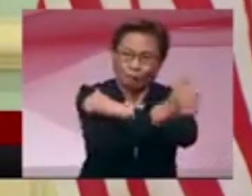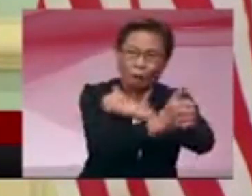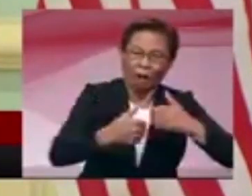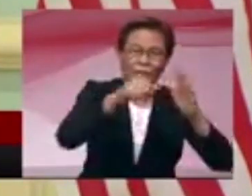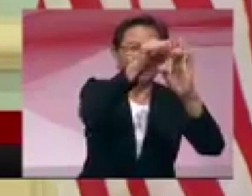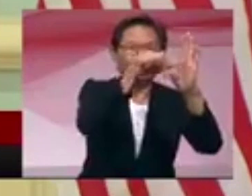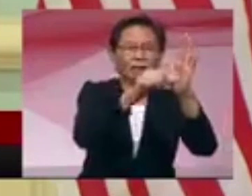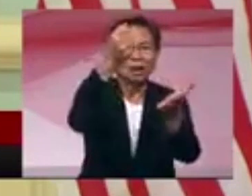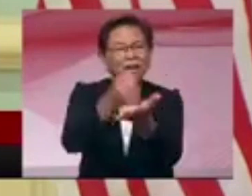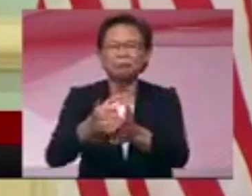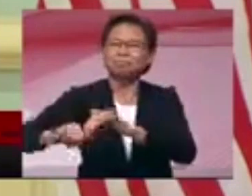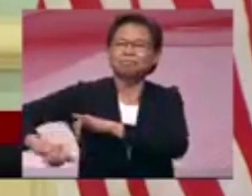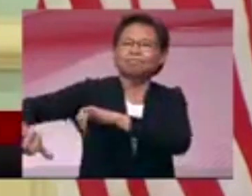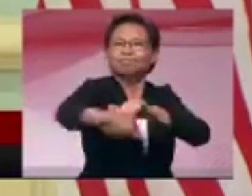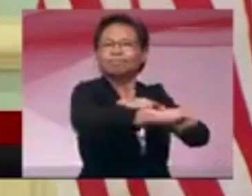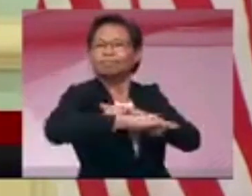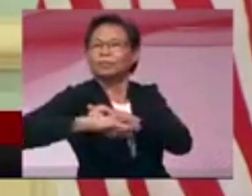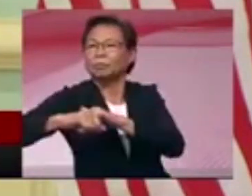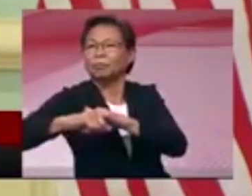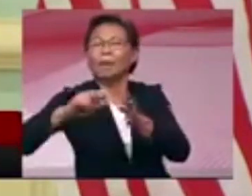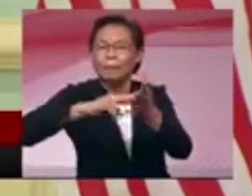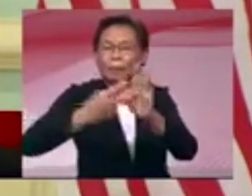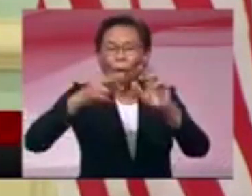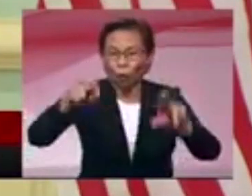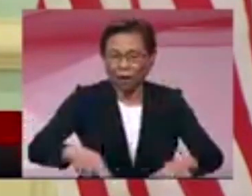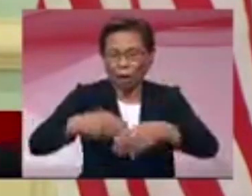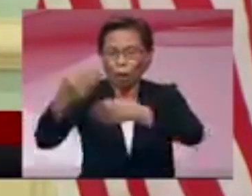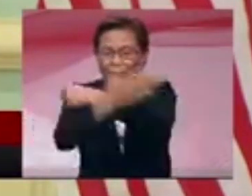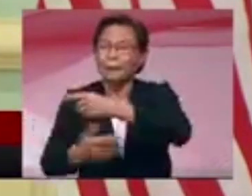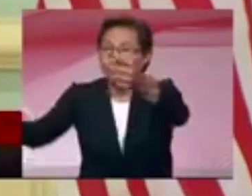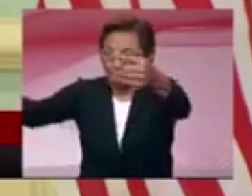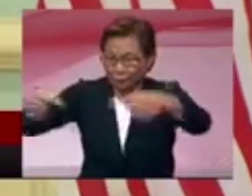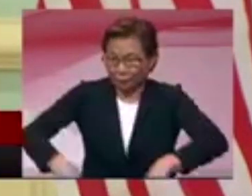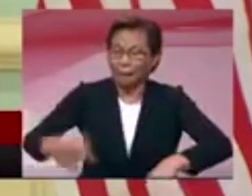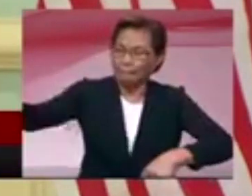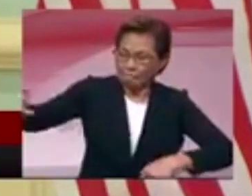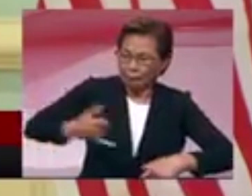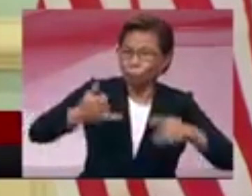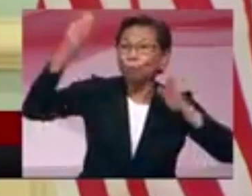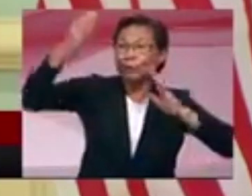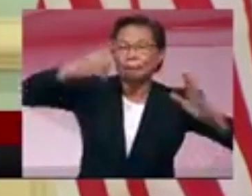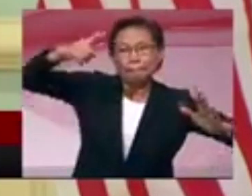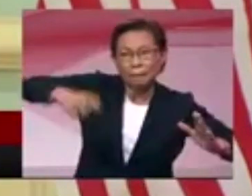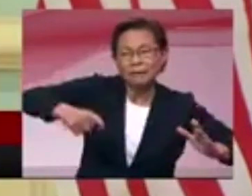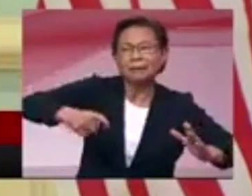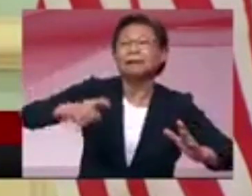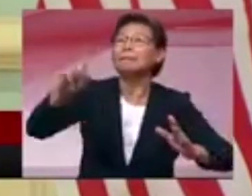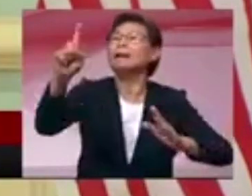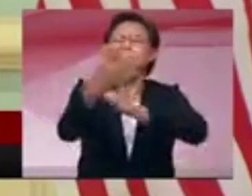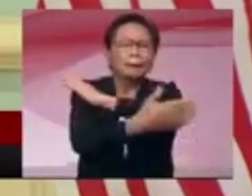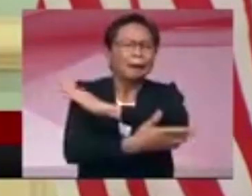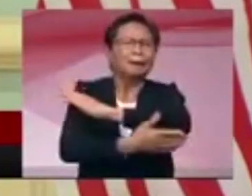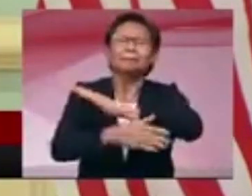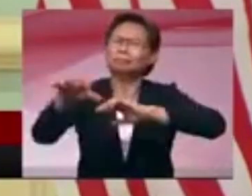imigresen yang hampir sama, iaitu setiap warga asing yang masuk ke dalam negara kita mesti, negara mana-mana